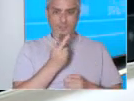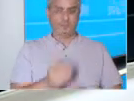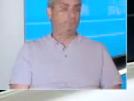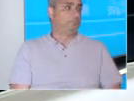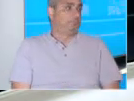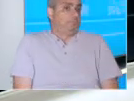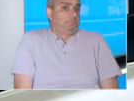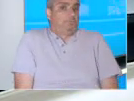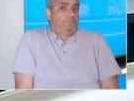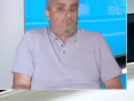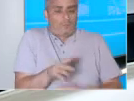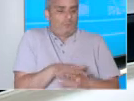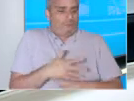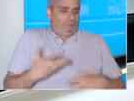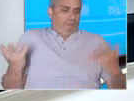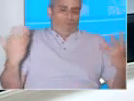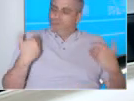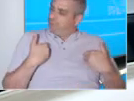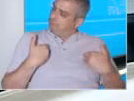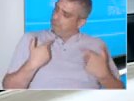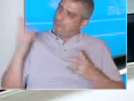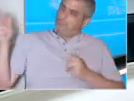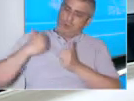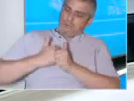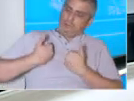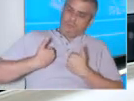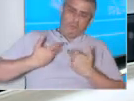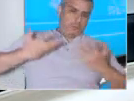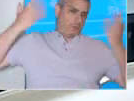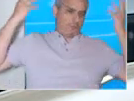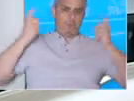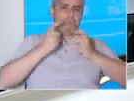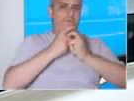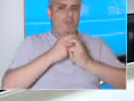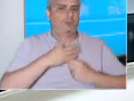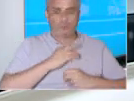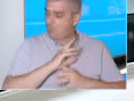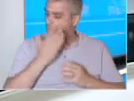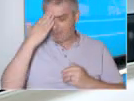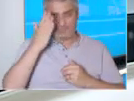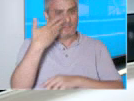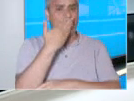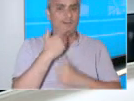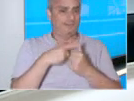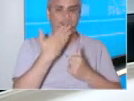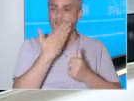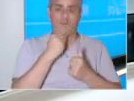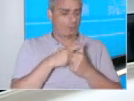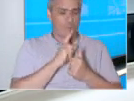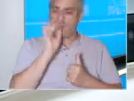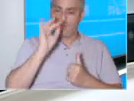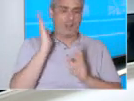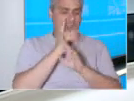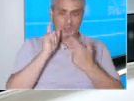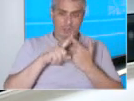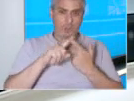שמע, יכול להיות שהם מרגישים על הגובה, הם אומרים, הנה, אנחנו מחוזרים, המפלגות שלנו, בלי להכיר במדינת ישראל כמדינה יהודית, בלי לגנות